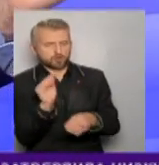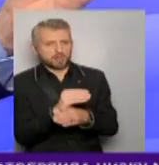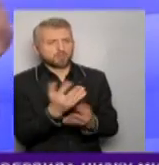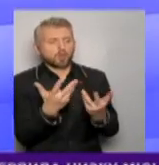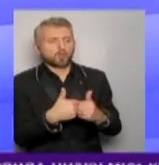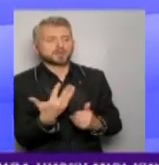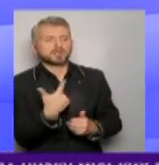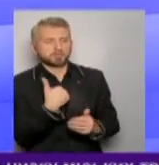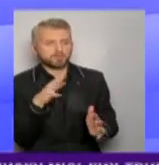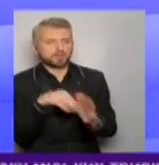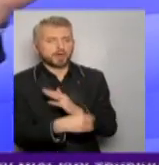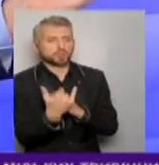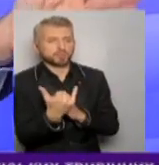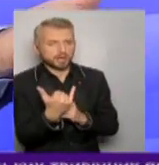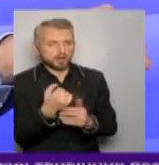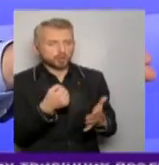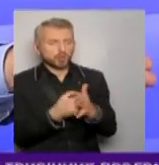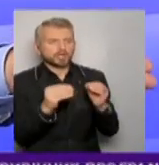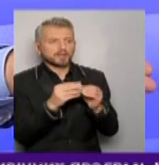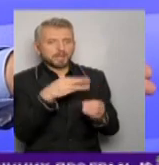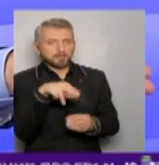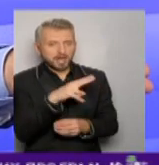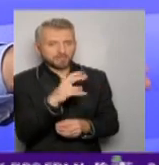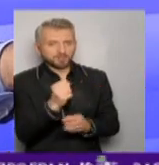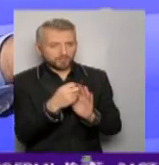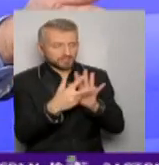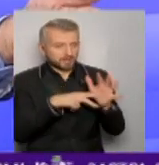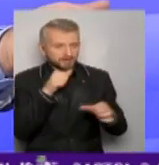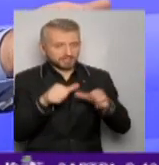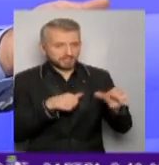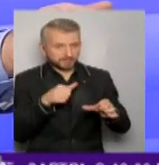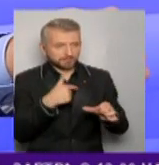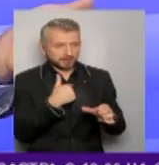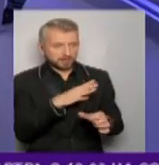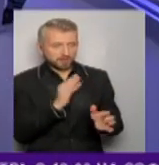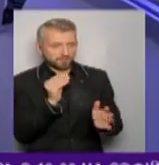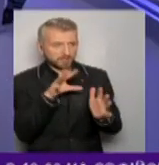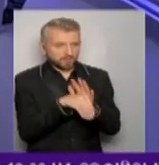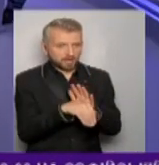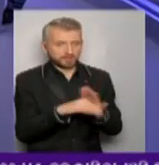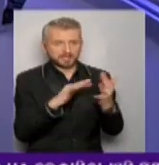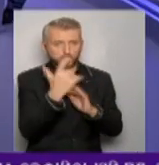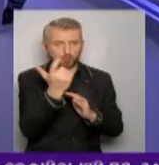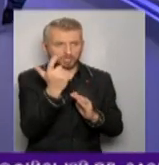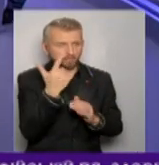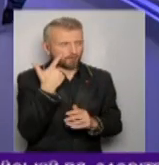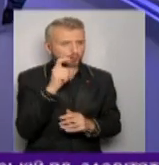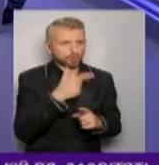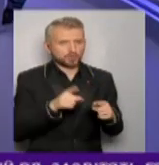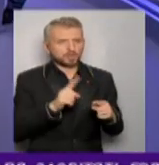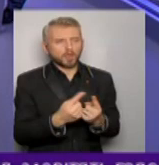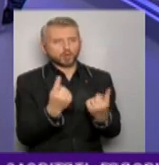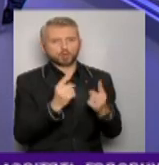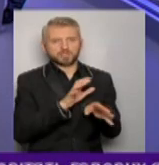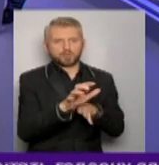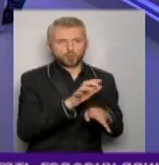скільки ми вливаємо зараз, до 10 мільярдів на 18 рік ми вливали у сільське господарство. В основному це у крупне